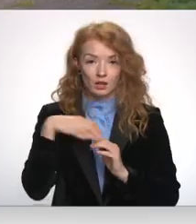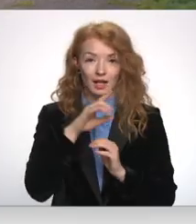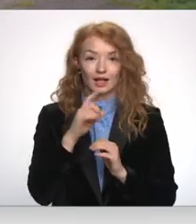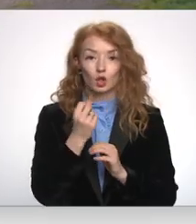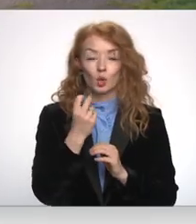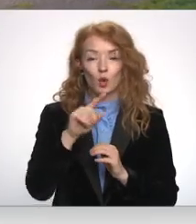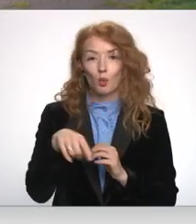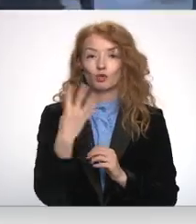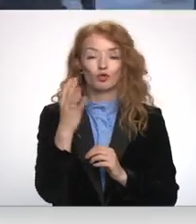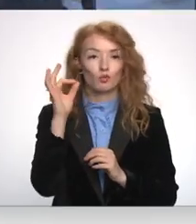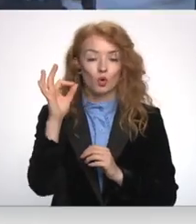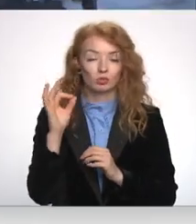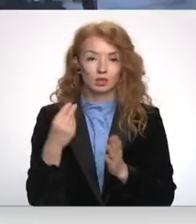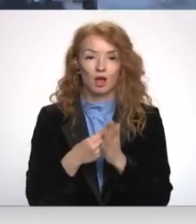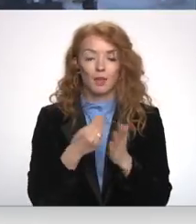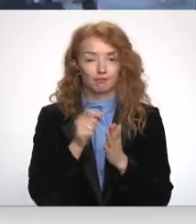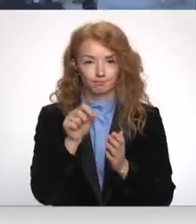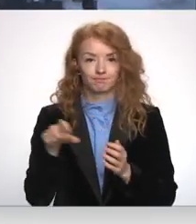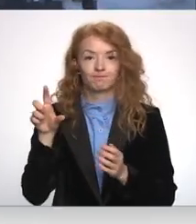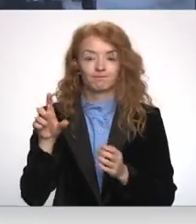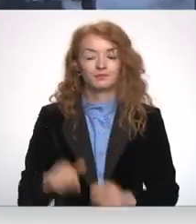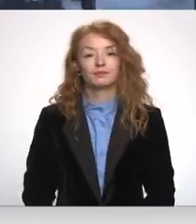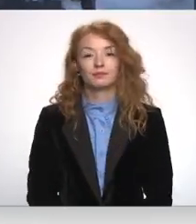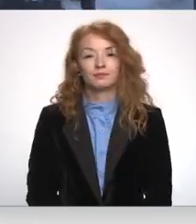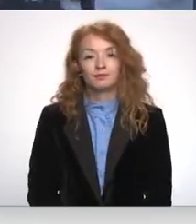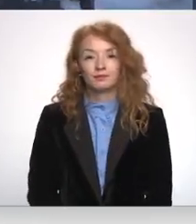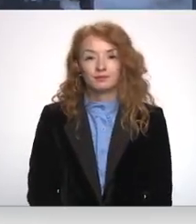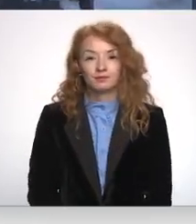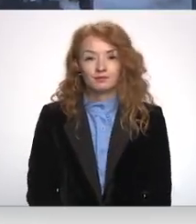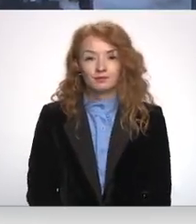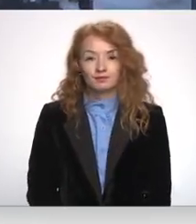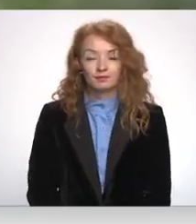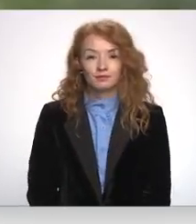12,4% sadārdzinājums. Sanita Liepiņa, Ģirds Grenevecis, TV9 pakalni.